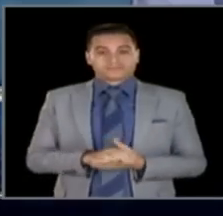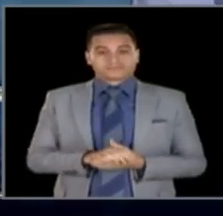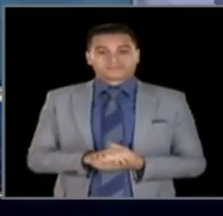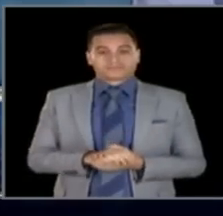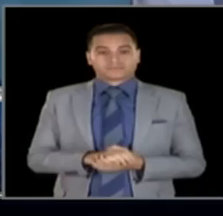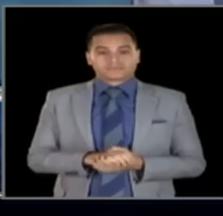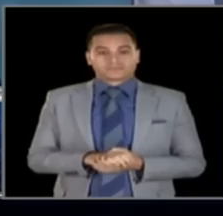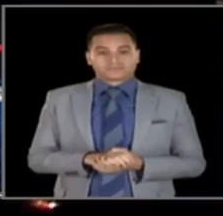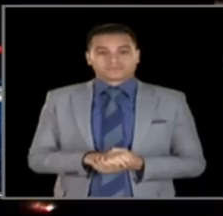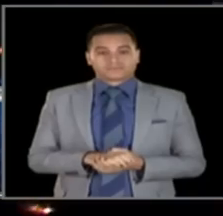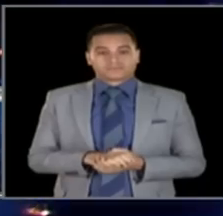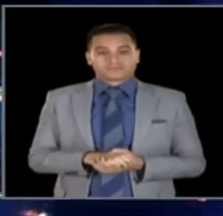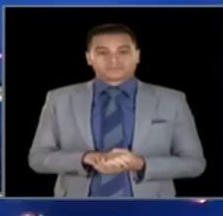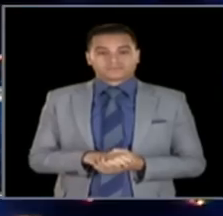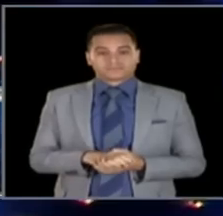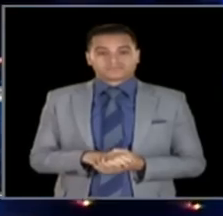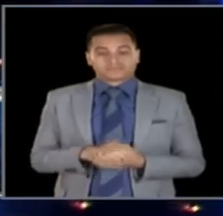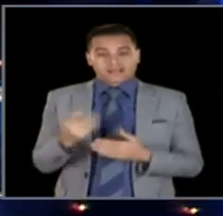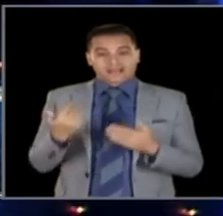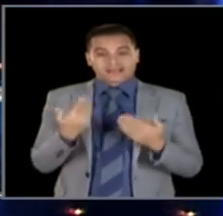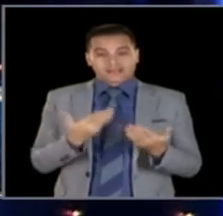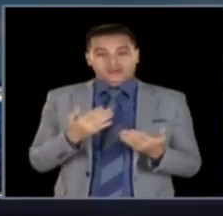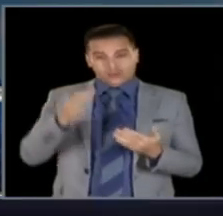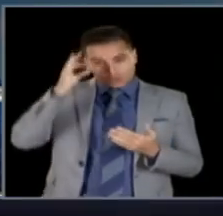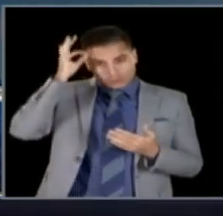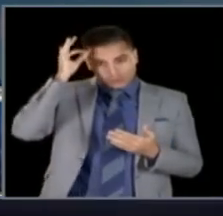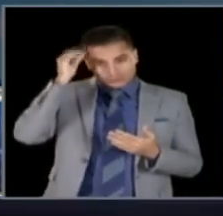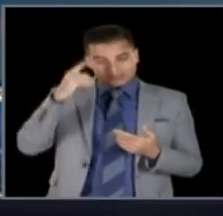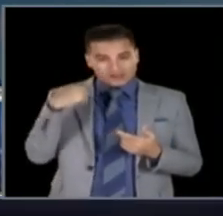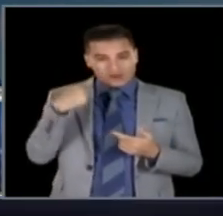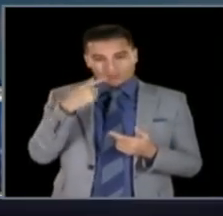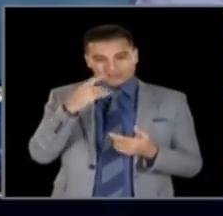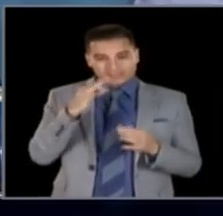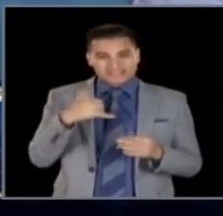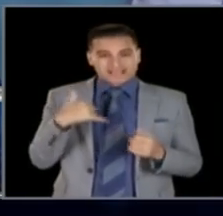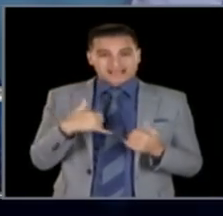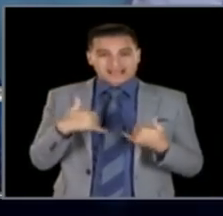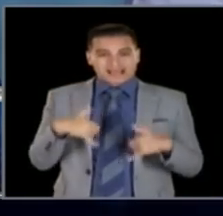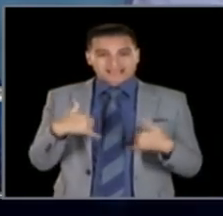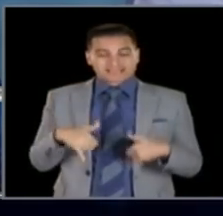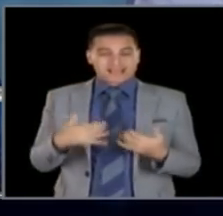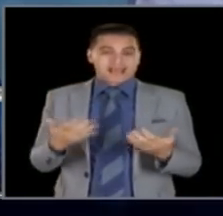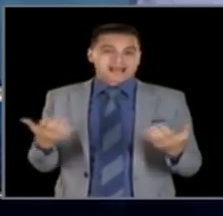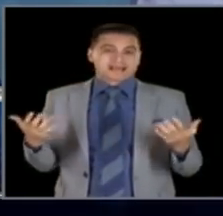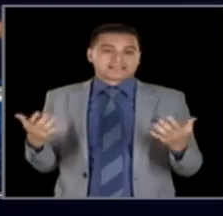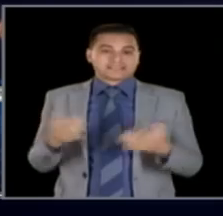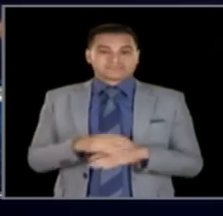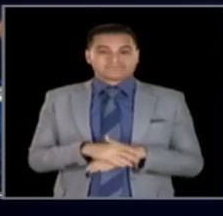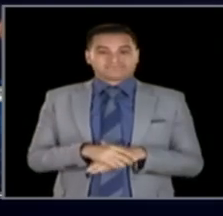خاطئة. يعني هي ادت لك هدية بأن هي قالت تونس، قلت خلاص هتتعادلي ما فيهاش